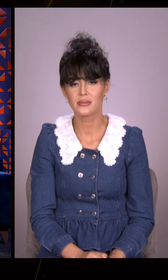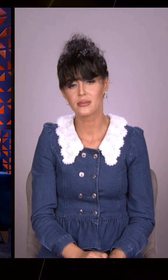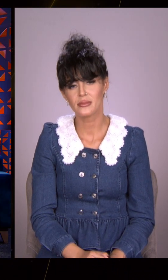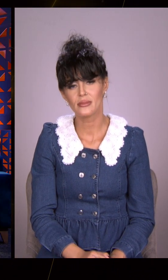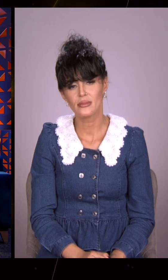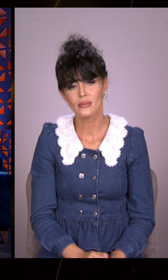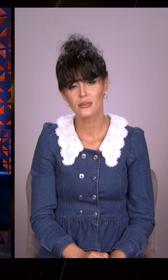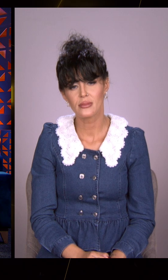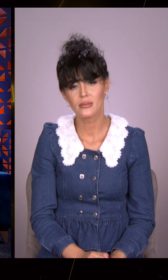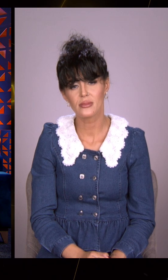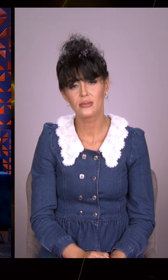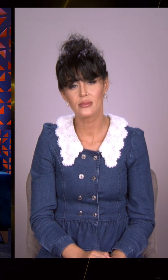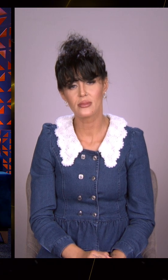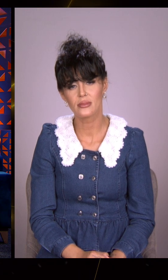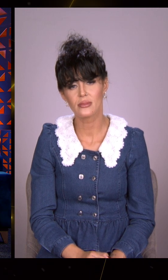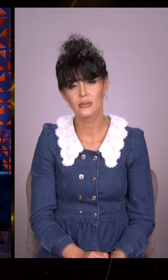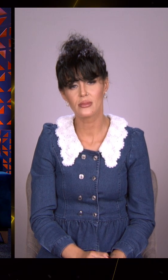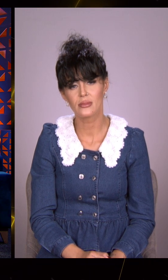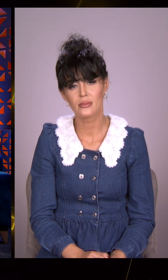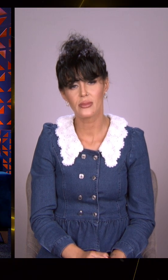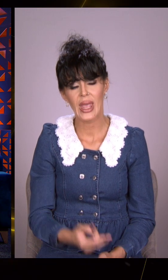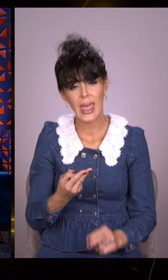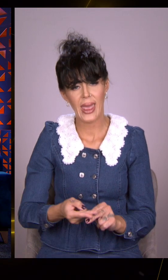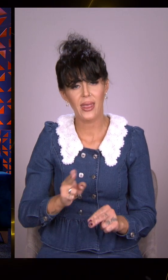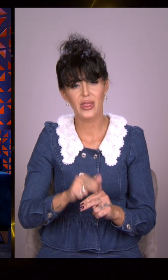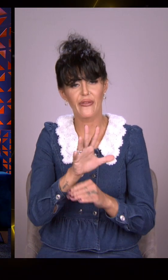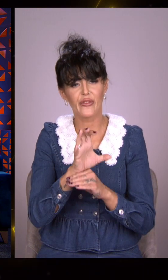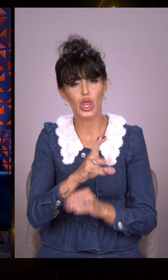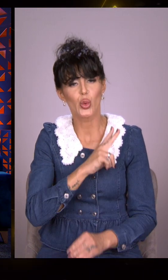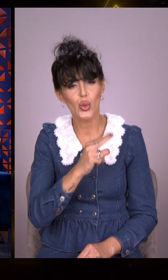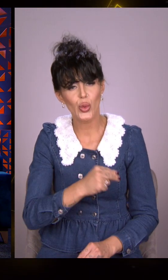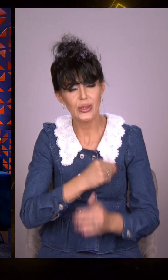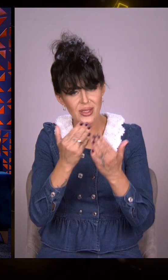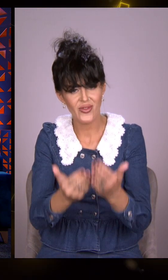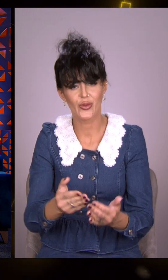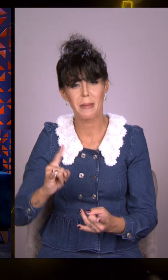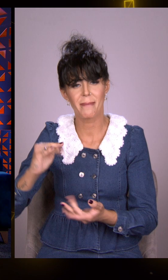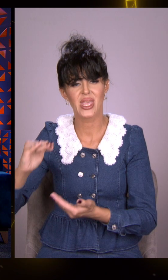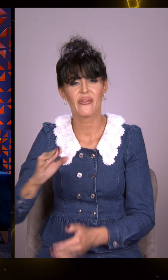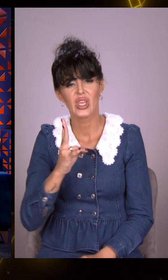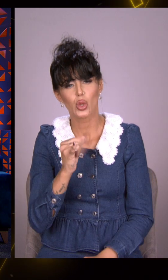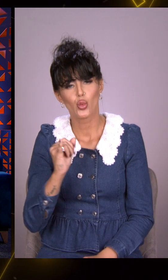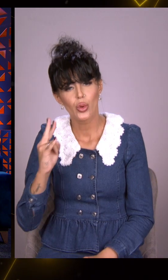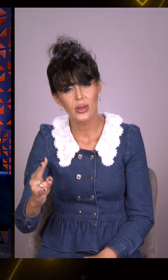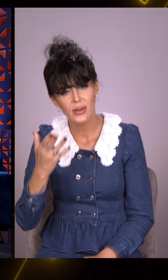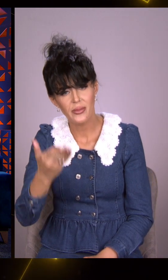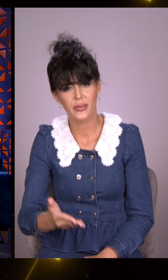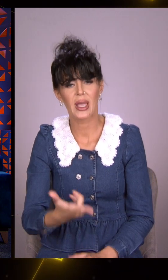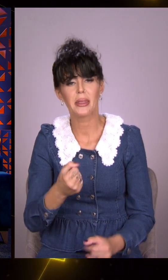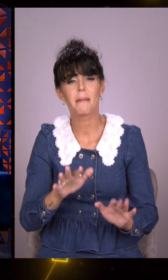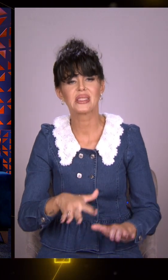Зразу. Це донька. Угу. З дітьми з малечою. Це в Польщі